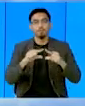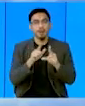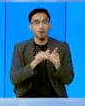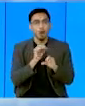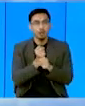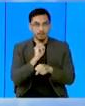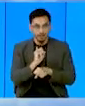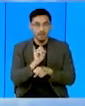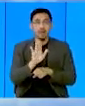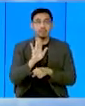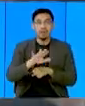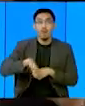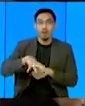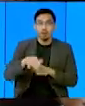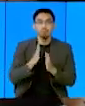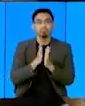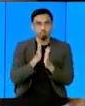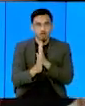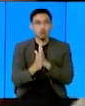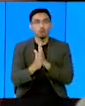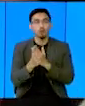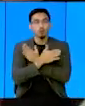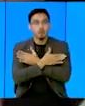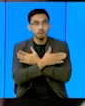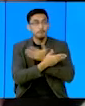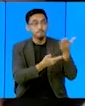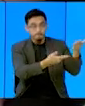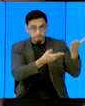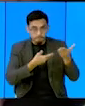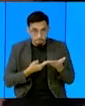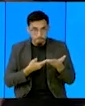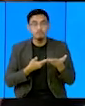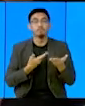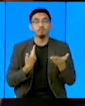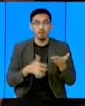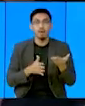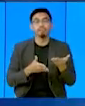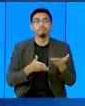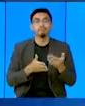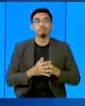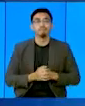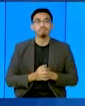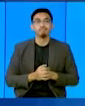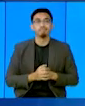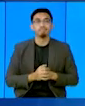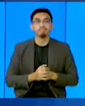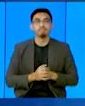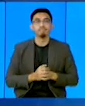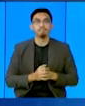pihak keluarga langsung akan menerima jenazah di rumah duka sementara demikian Aulia kembali ke